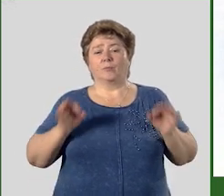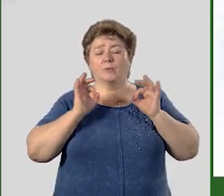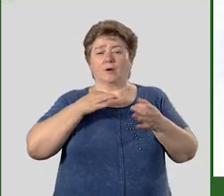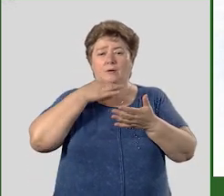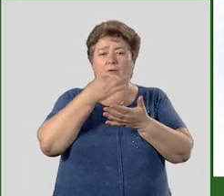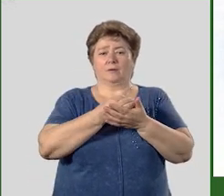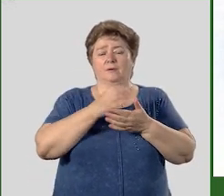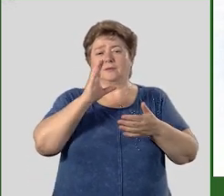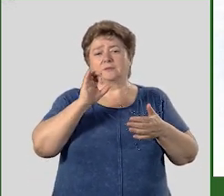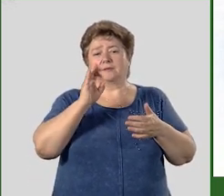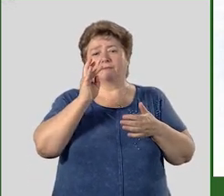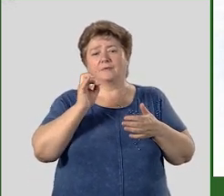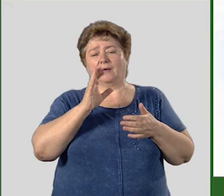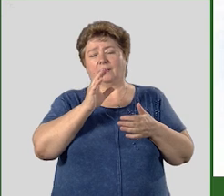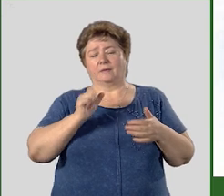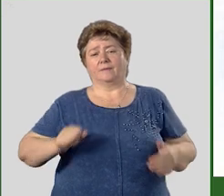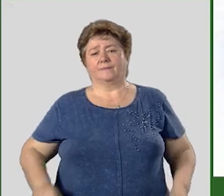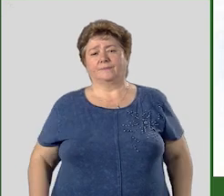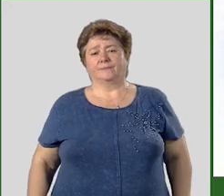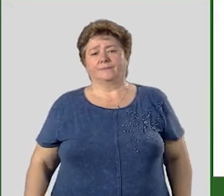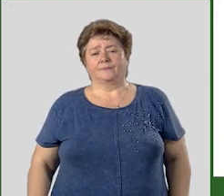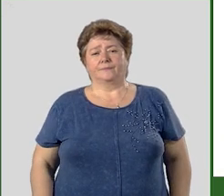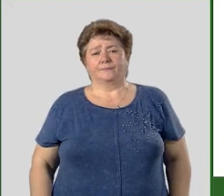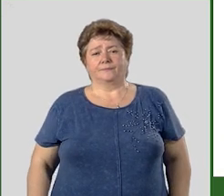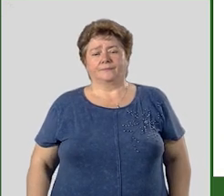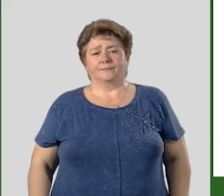Правильный ответ – саванна.